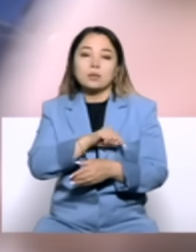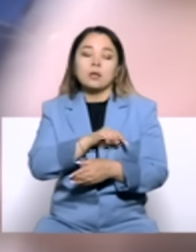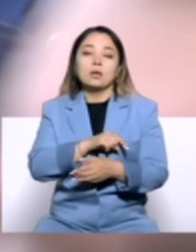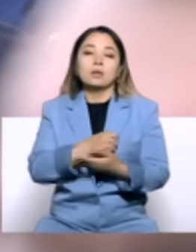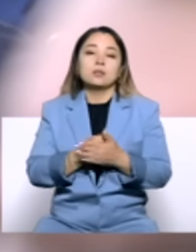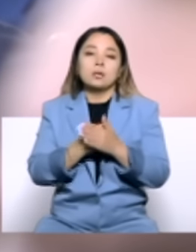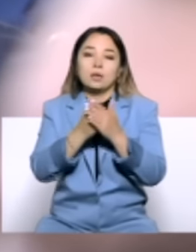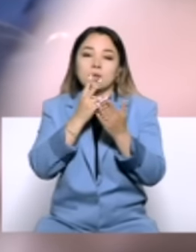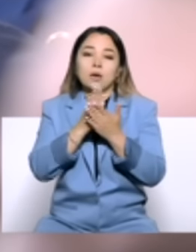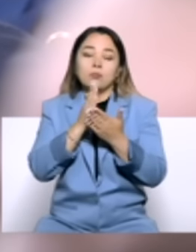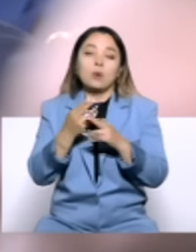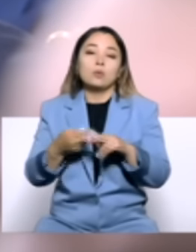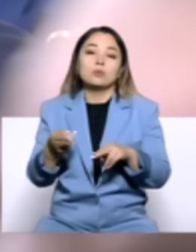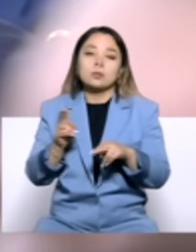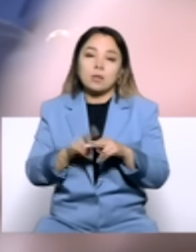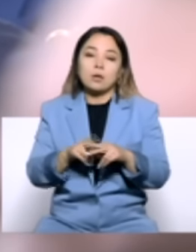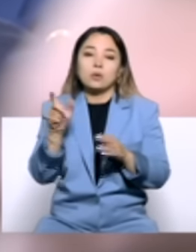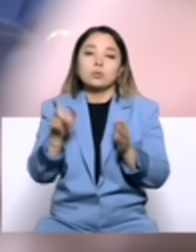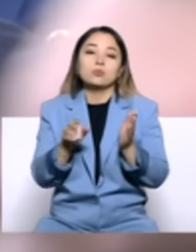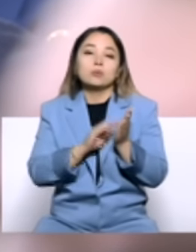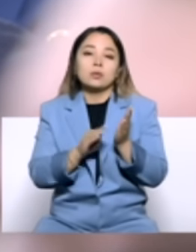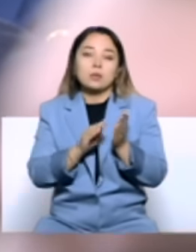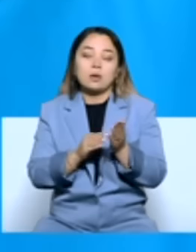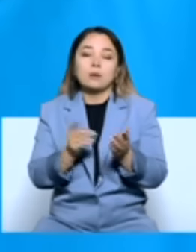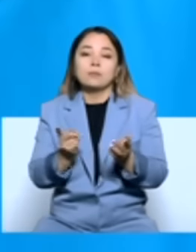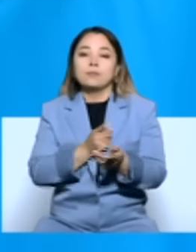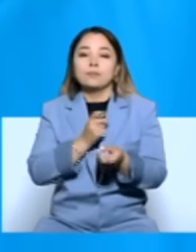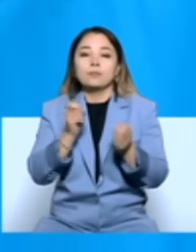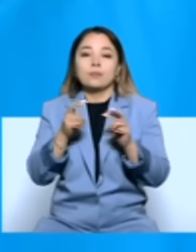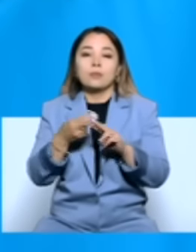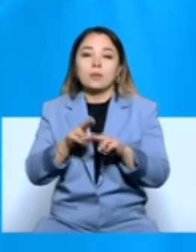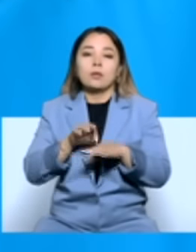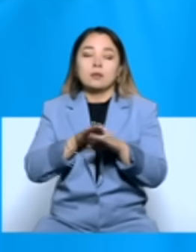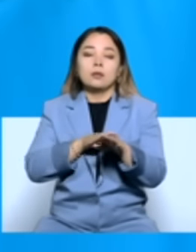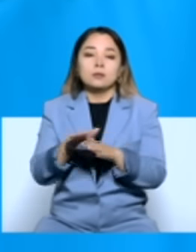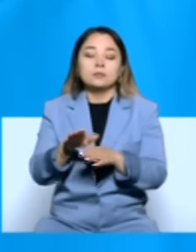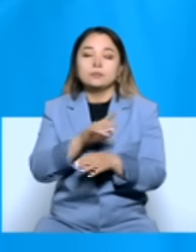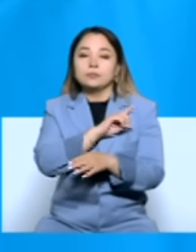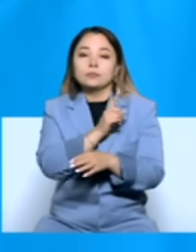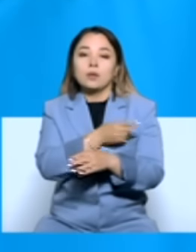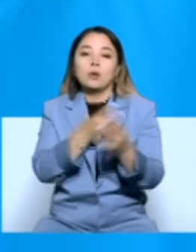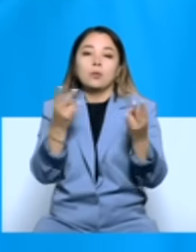тірегі. Сондықтан журналистердің кәсіби тұрғыдан мықты болуы